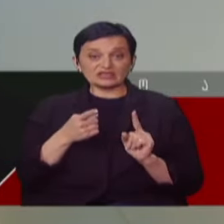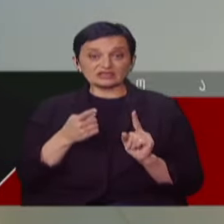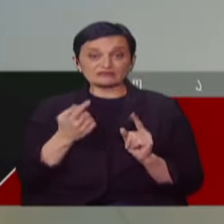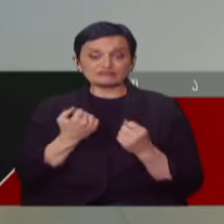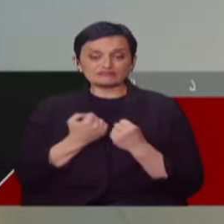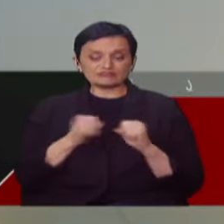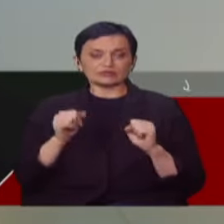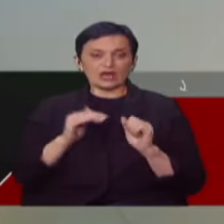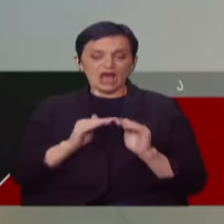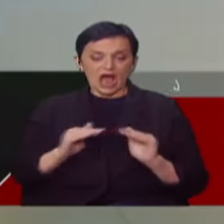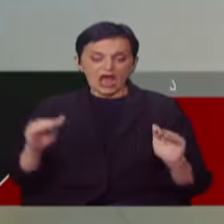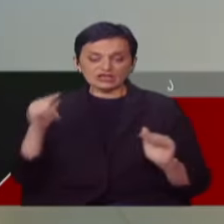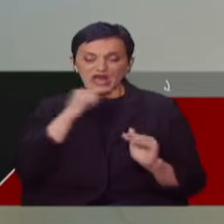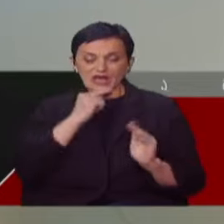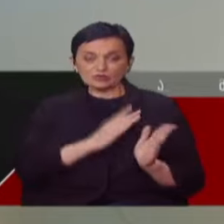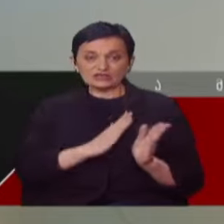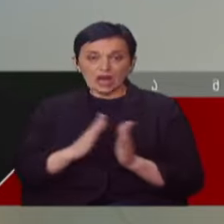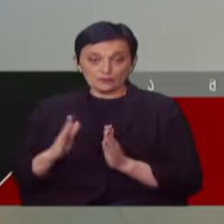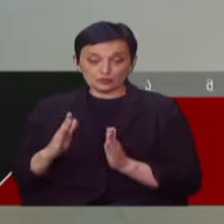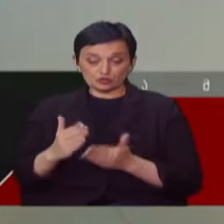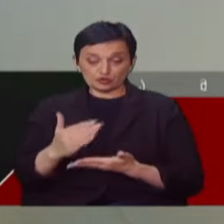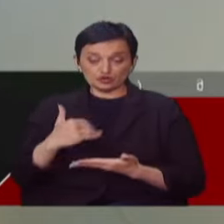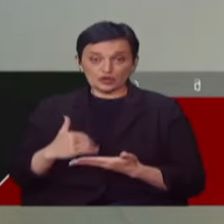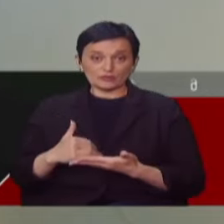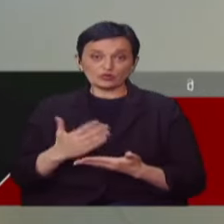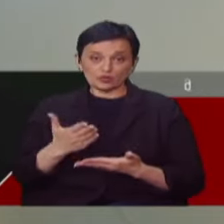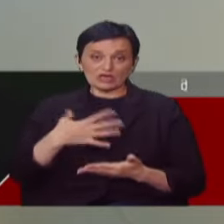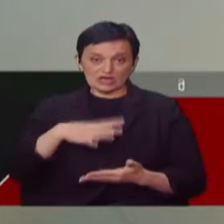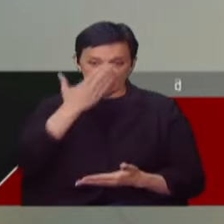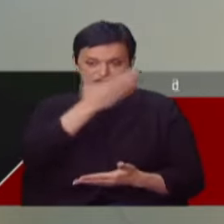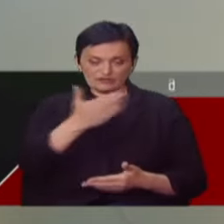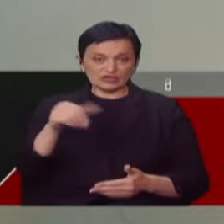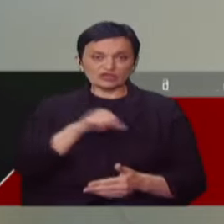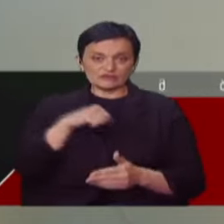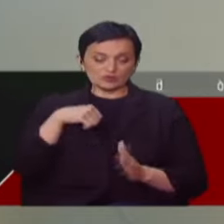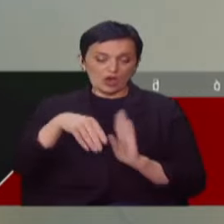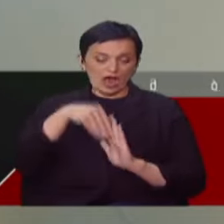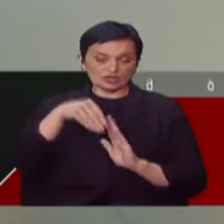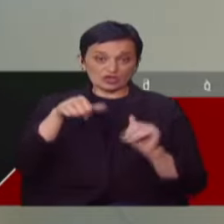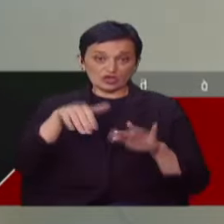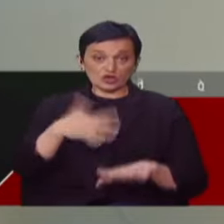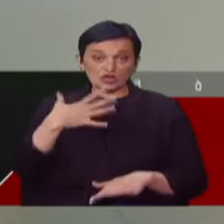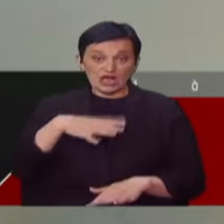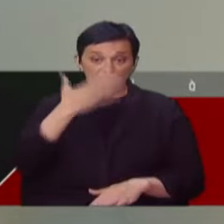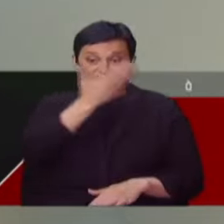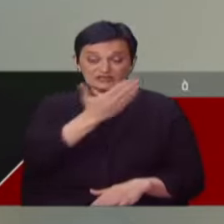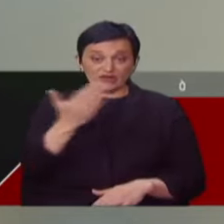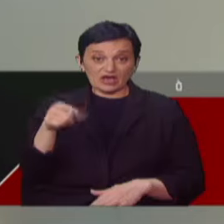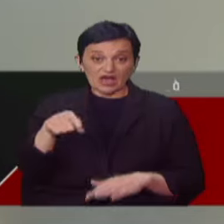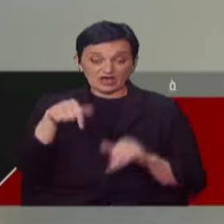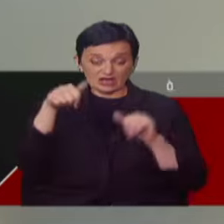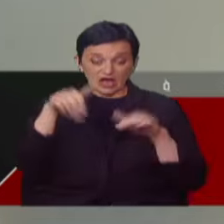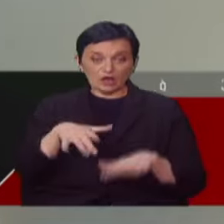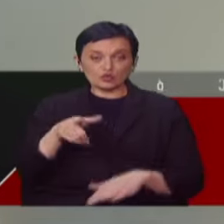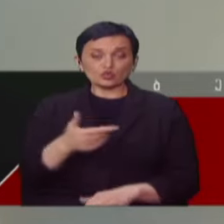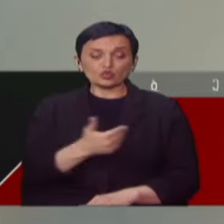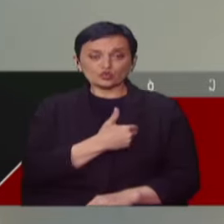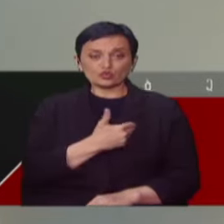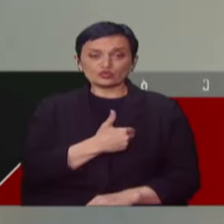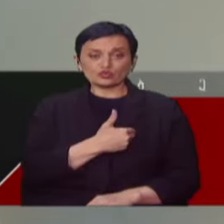და ეკონომიკური სტაბილურობის შემდგომ, მაშინ ამას ქართველი ხალხი არჩევნებზე გადაწყვეტს. თუ ქართველი ხალხი გადაწყვეტს, რომ მას